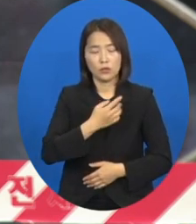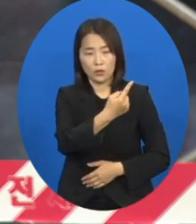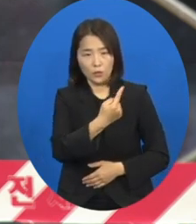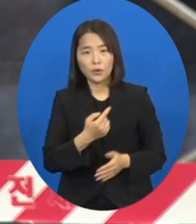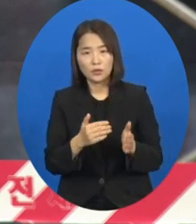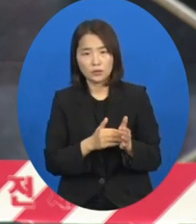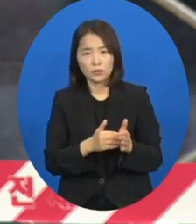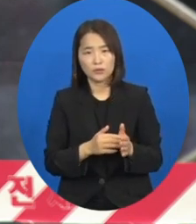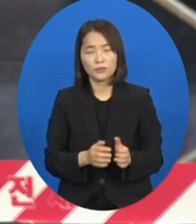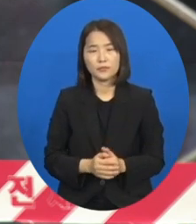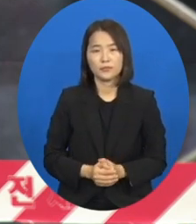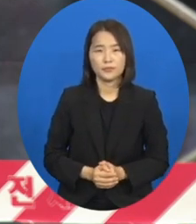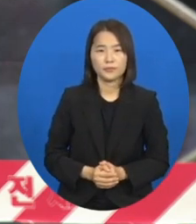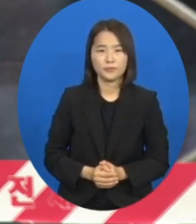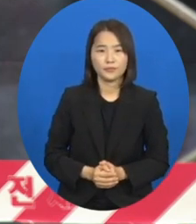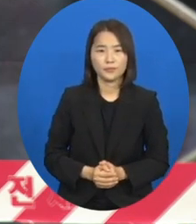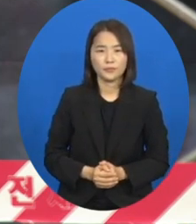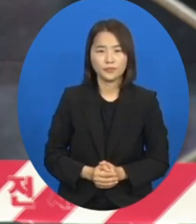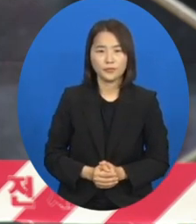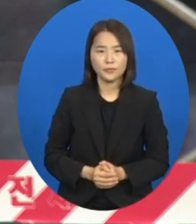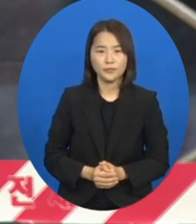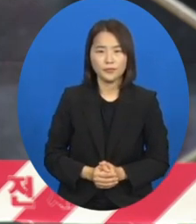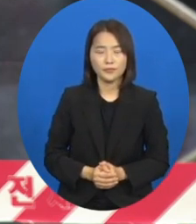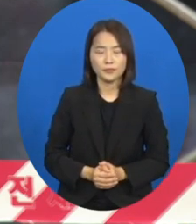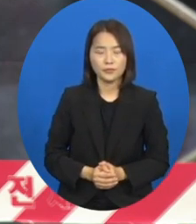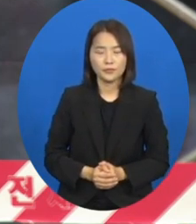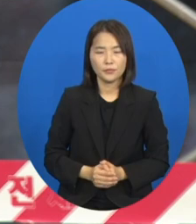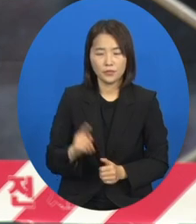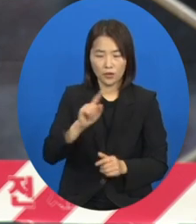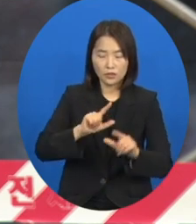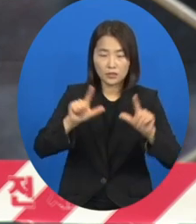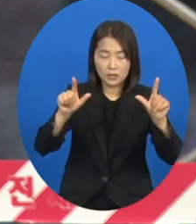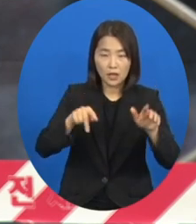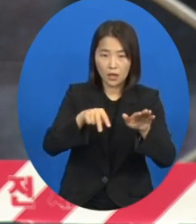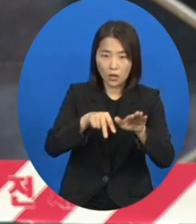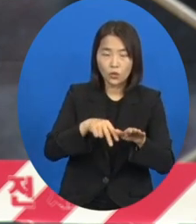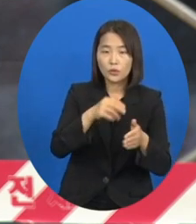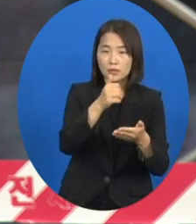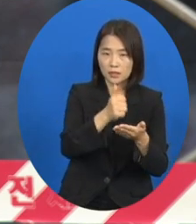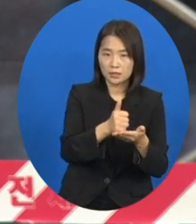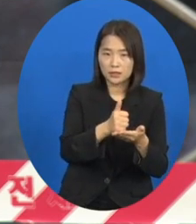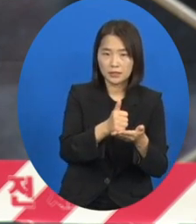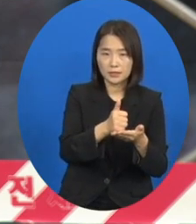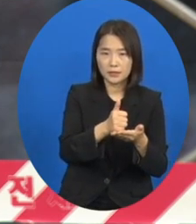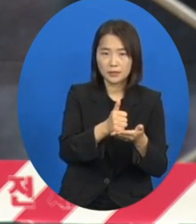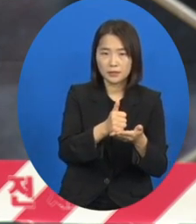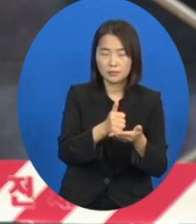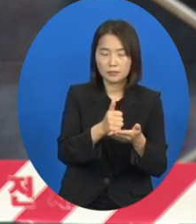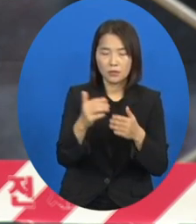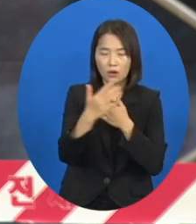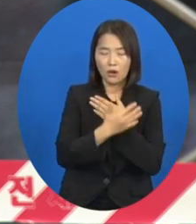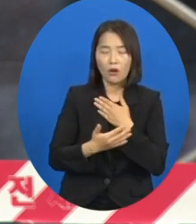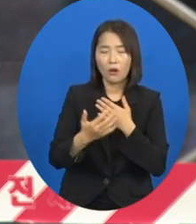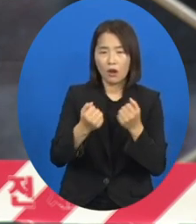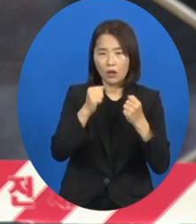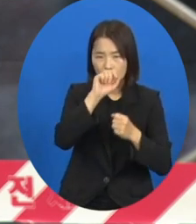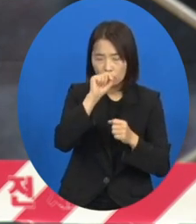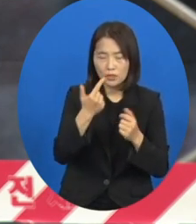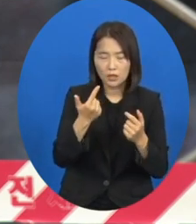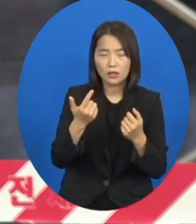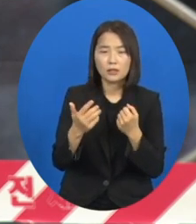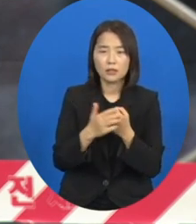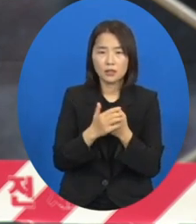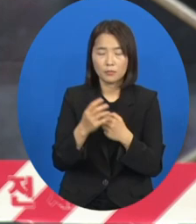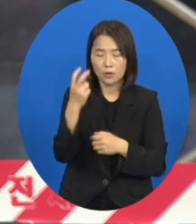싶어요. 한 번은 속장님이 이제 그의 건강이 좋지 않으셔서